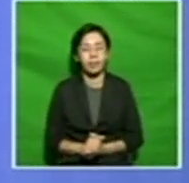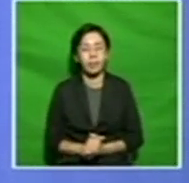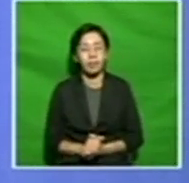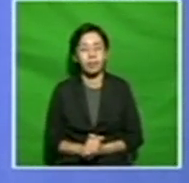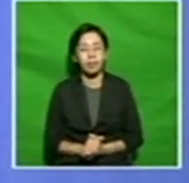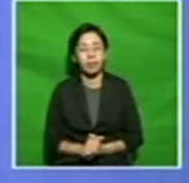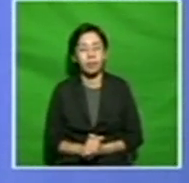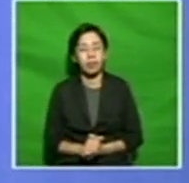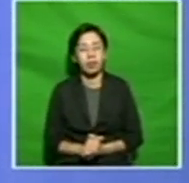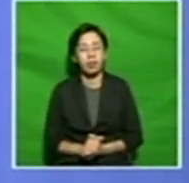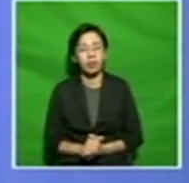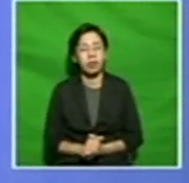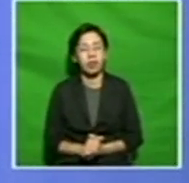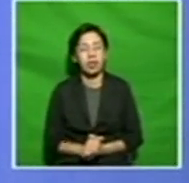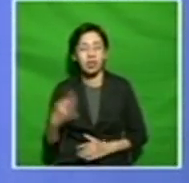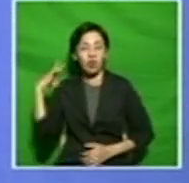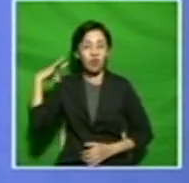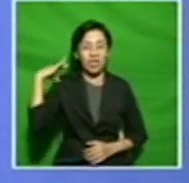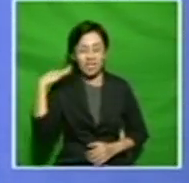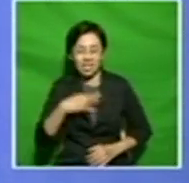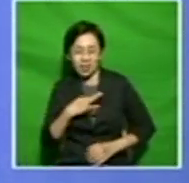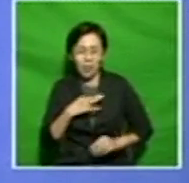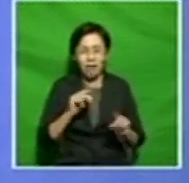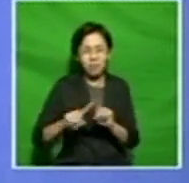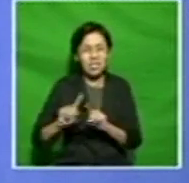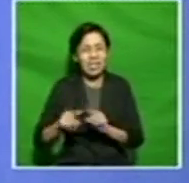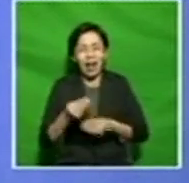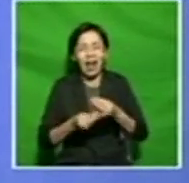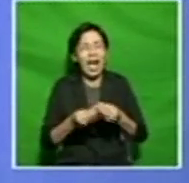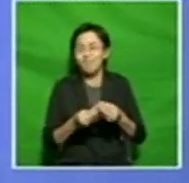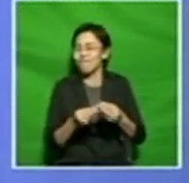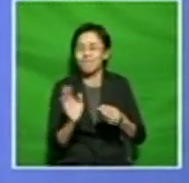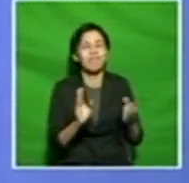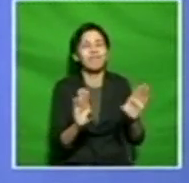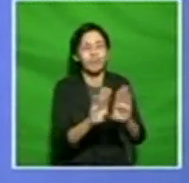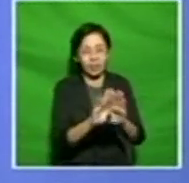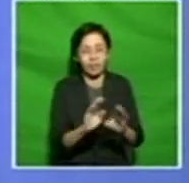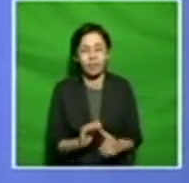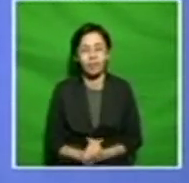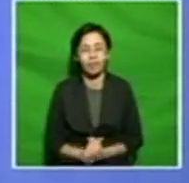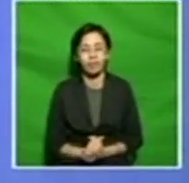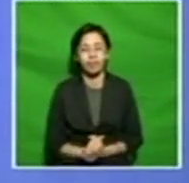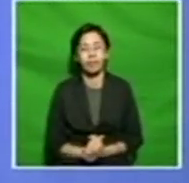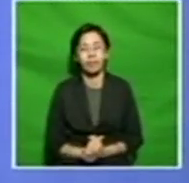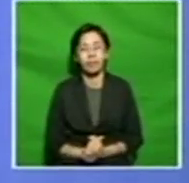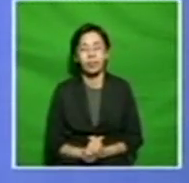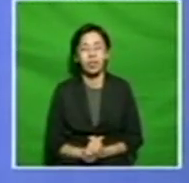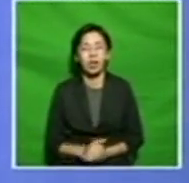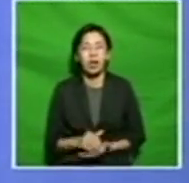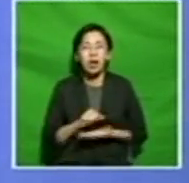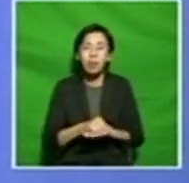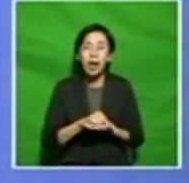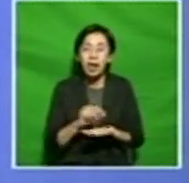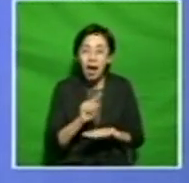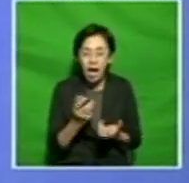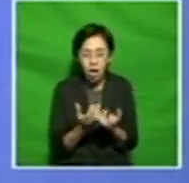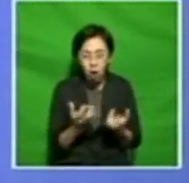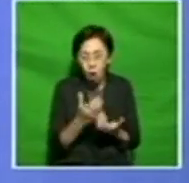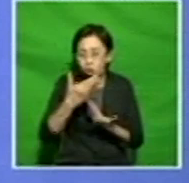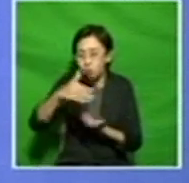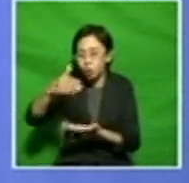ซึ่งก็แปลว่าไม่ใช่แผนกแฟชั่นแน่หรือว่าการบริการขนส่งสินค้